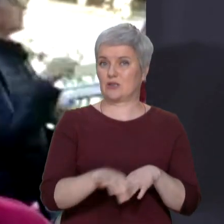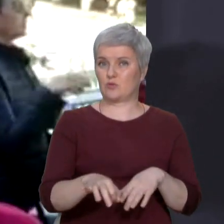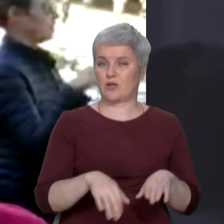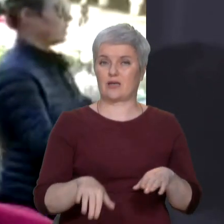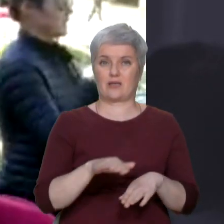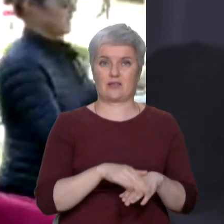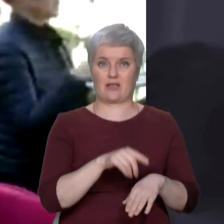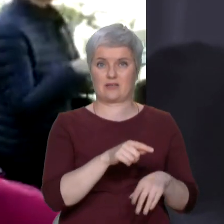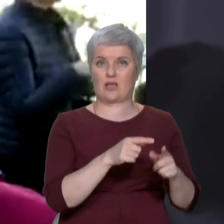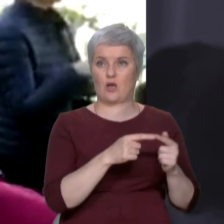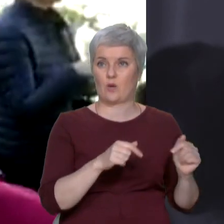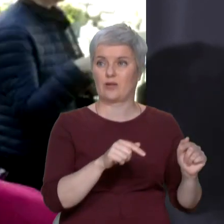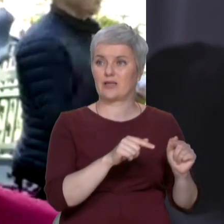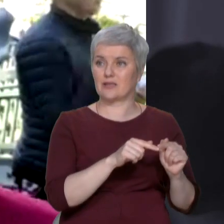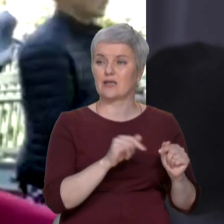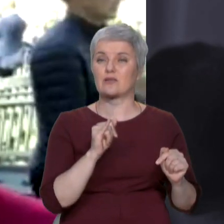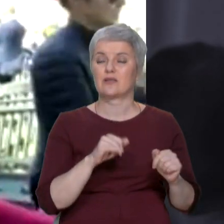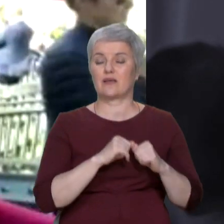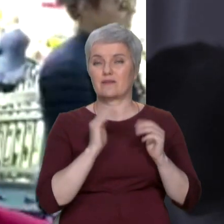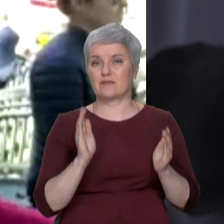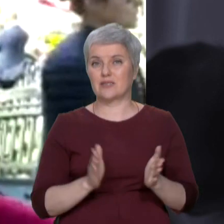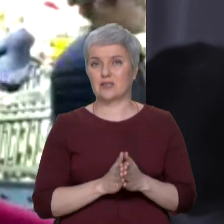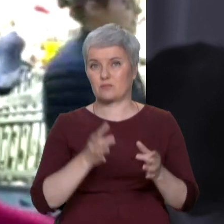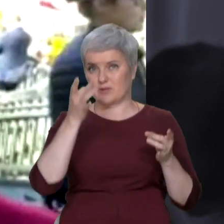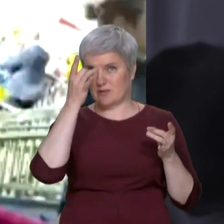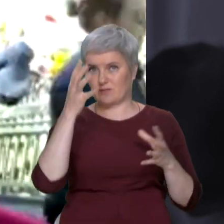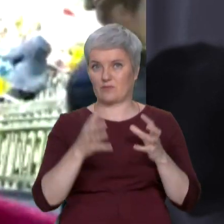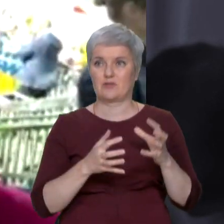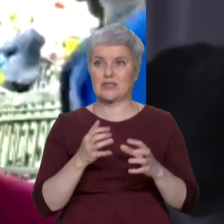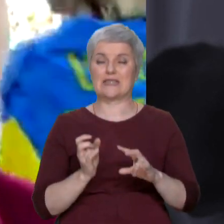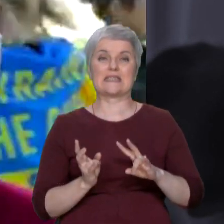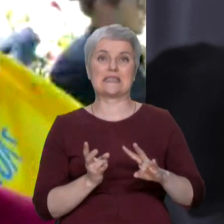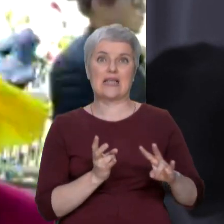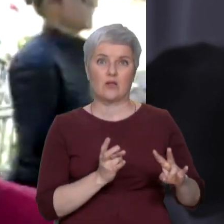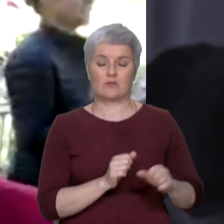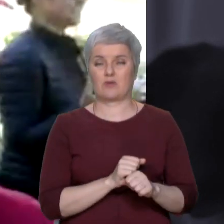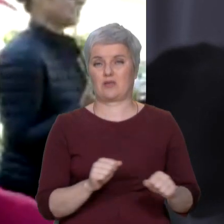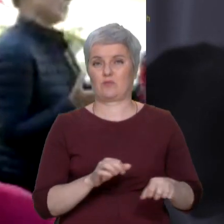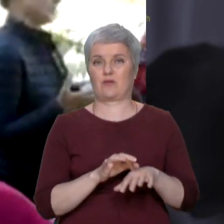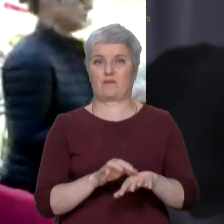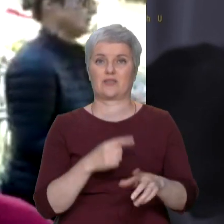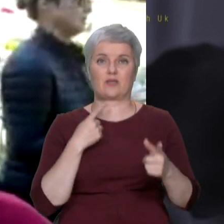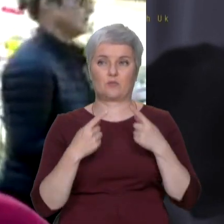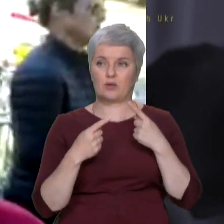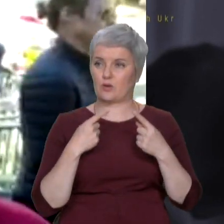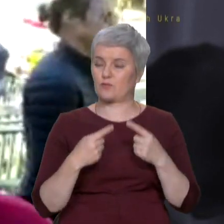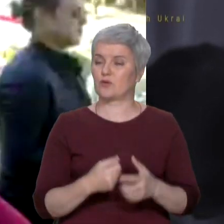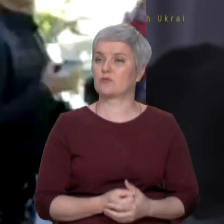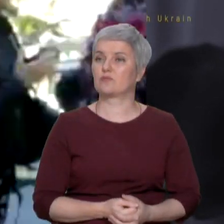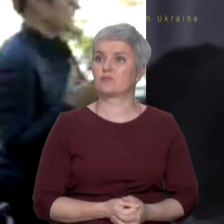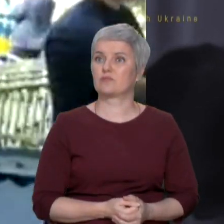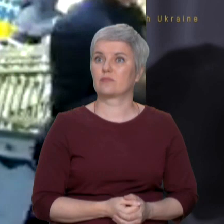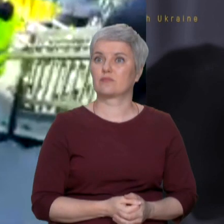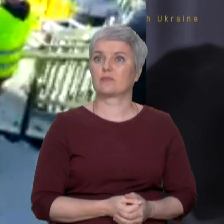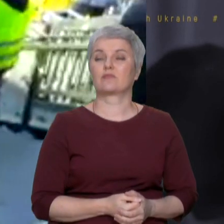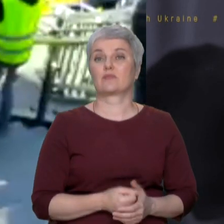цією організацією і, звісно, над взагалі всім цивілізованим світом. З терористами не можна вести переговорів.